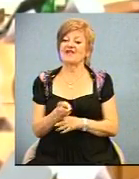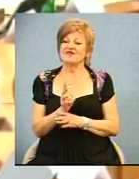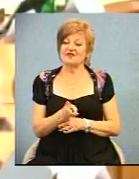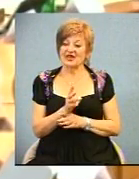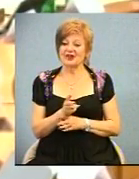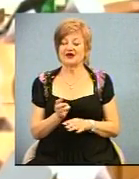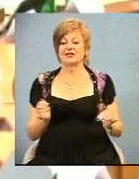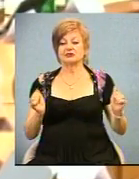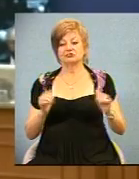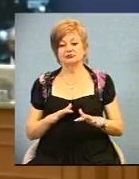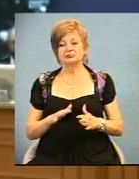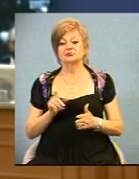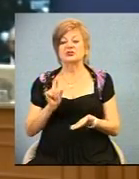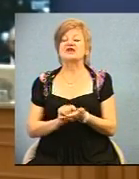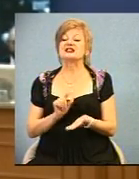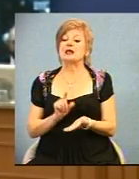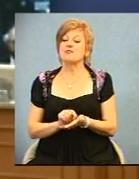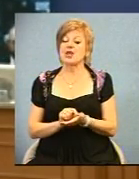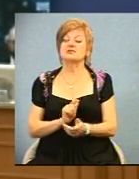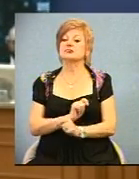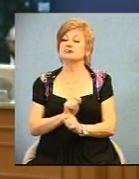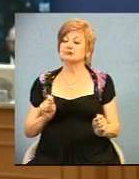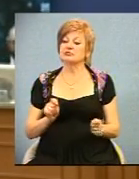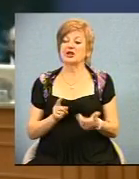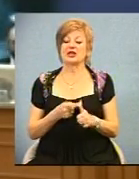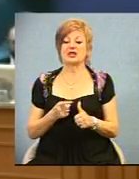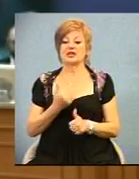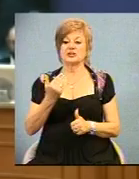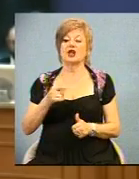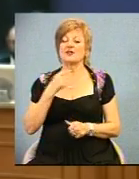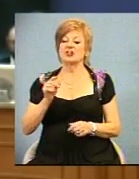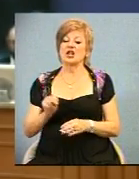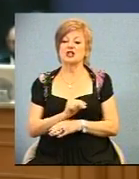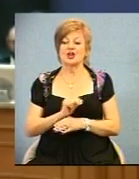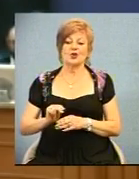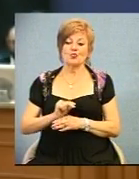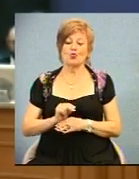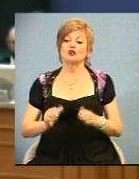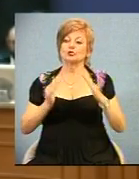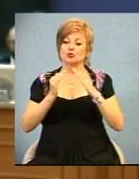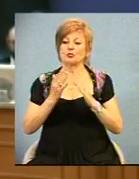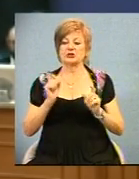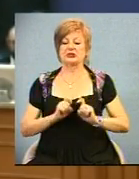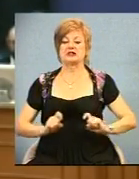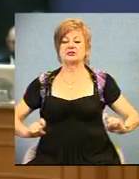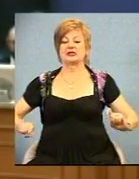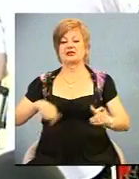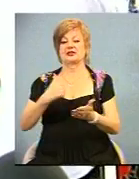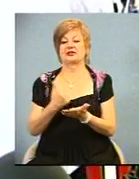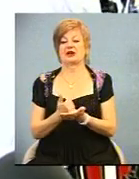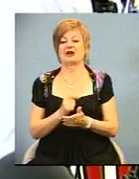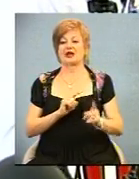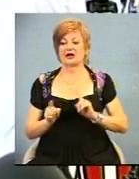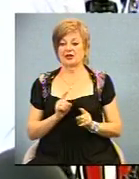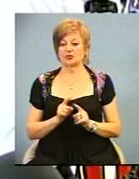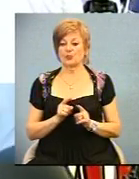зібралися заснувати іменні стипендії на честь першопрохідців. Говорили й про ремонт будівлі, де засідала і Центральна Рада, і Генсекретаріат.